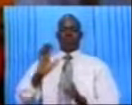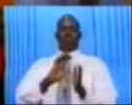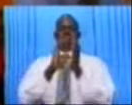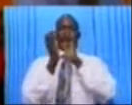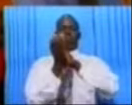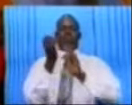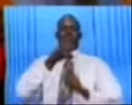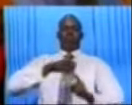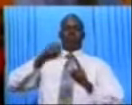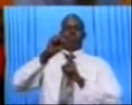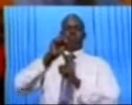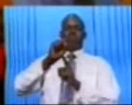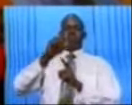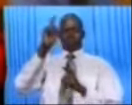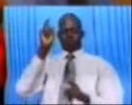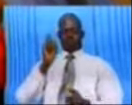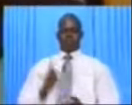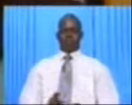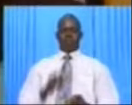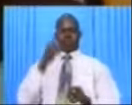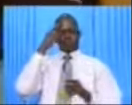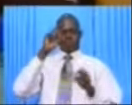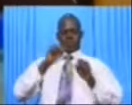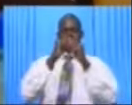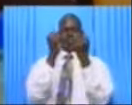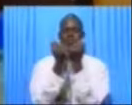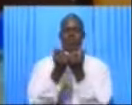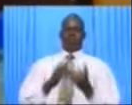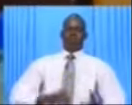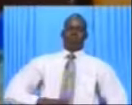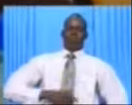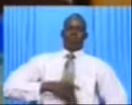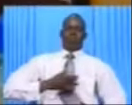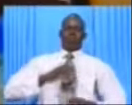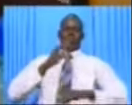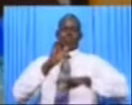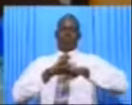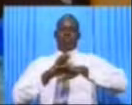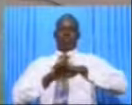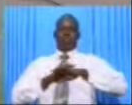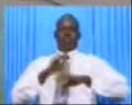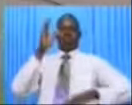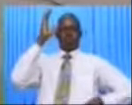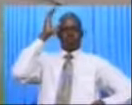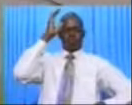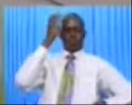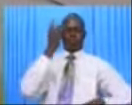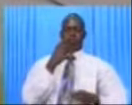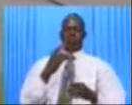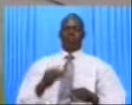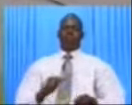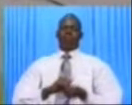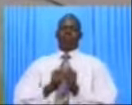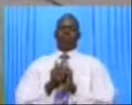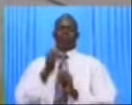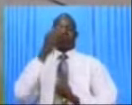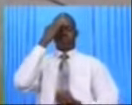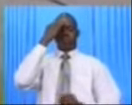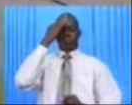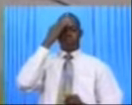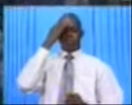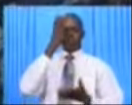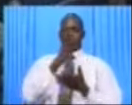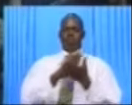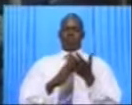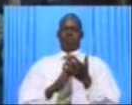cette situation, il va s'agir pour la cible de sensibiliser d'une part à la prévention des cancers dont les causes sont connues et d'autre